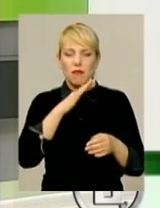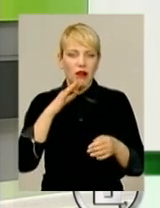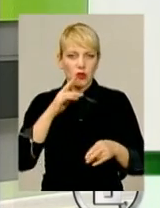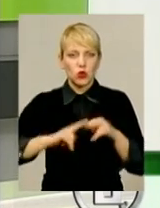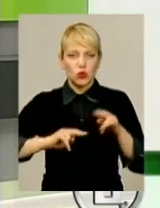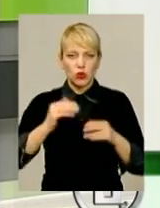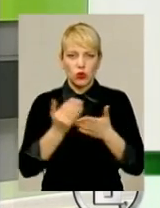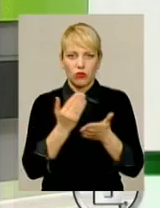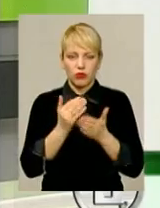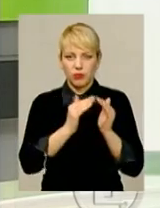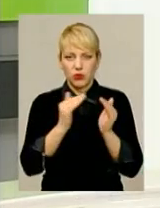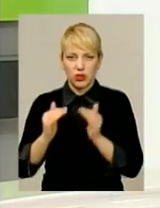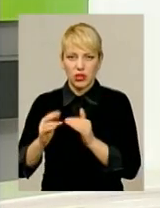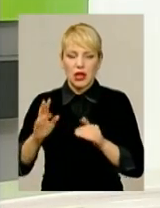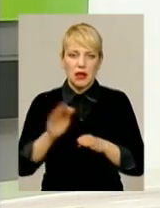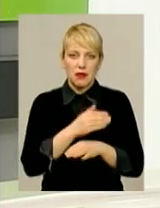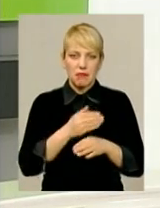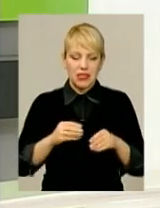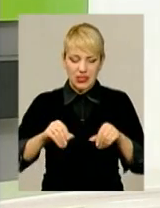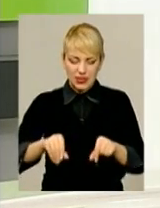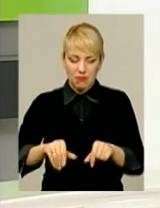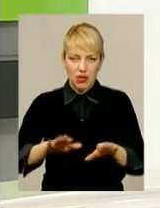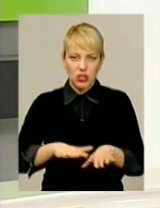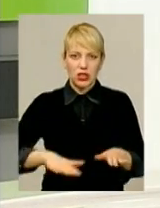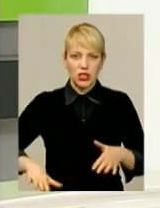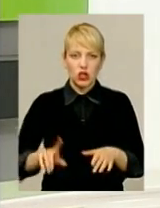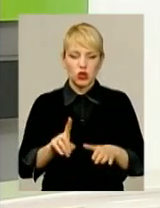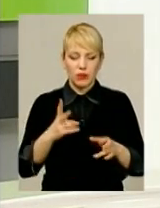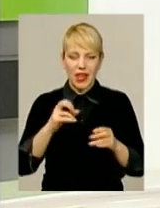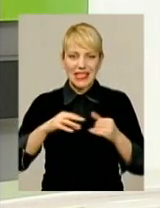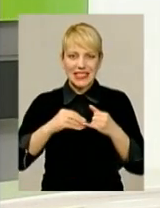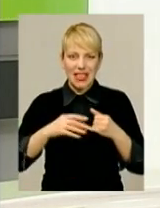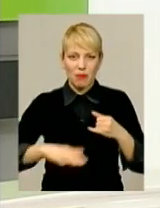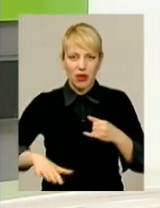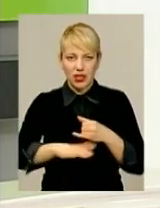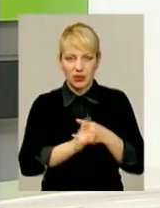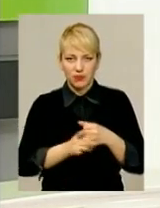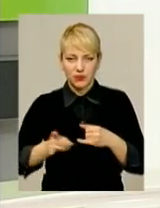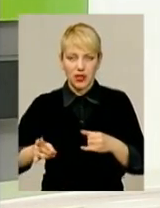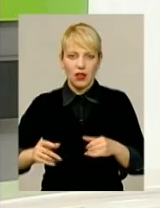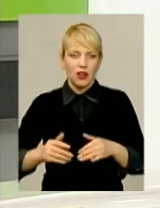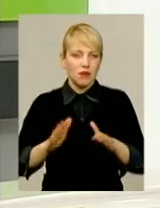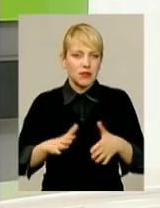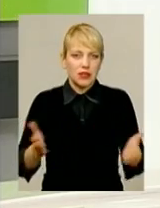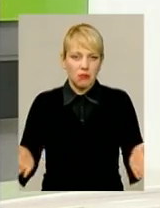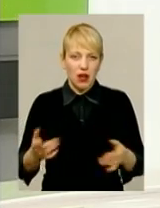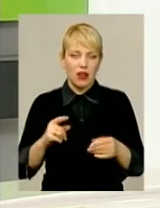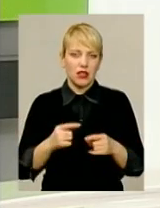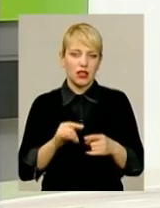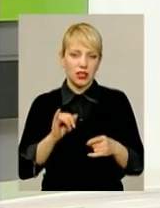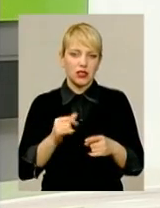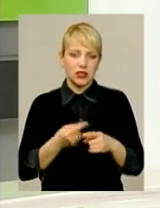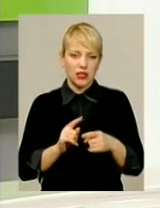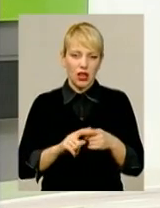ніж земельних ділянок для влаштування наземних парковок з кожним роком стає все менше і менше. Тому що це один